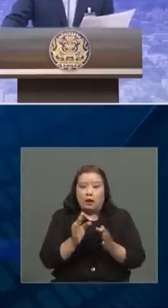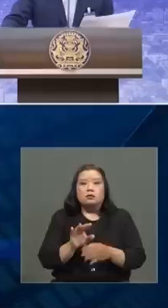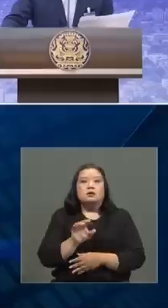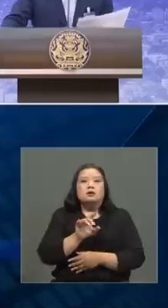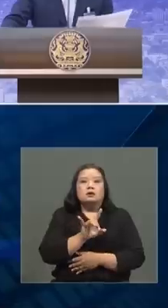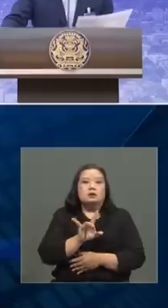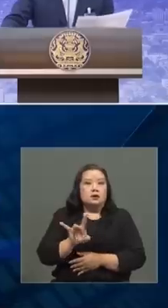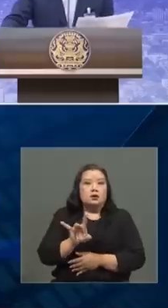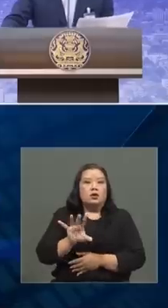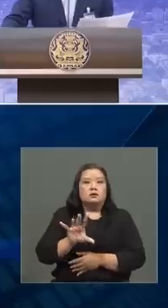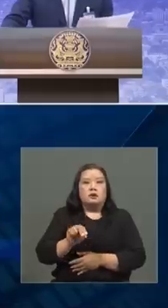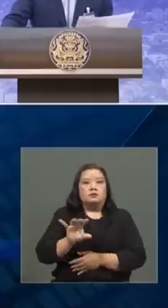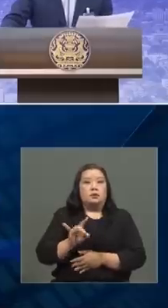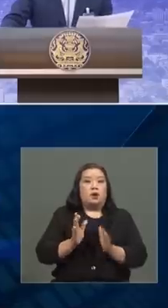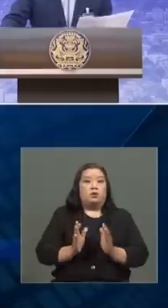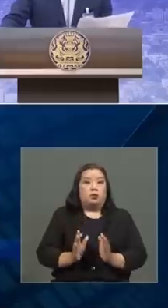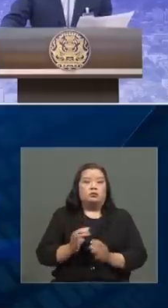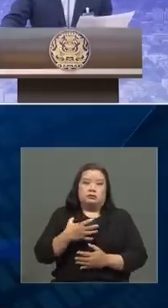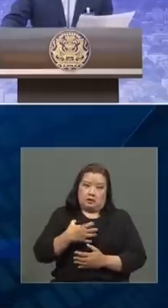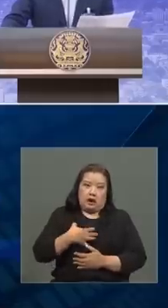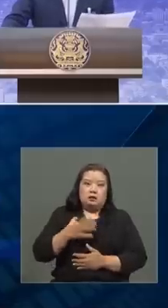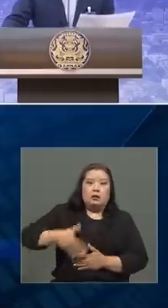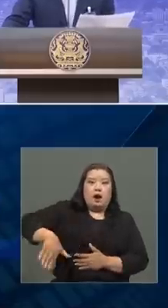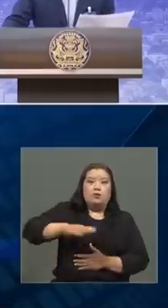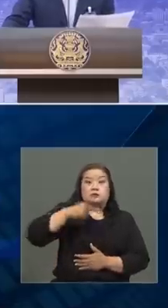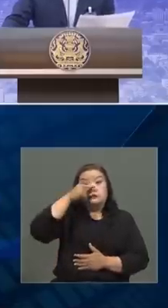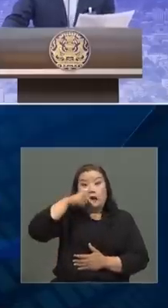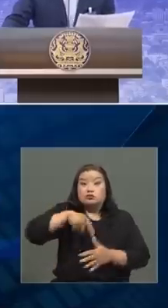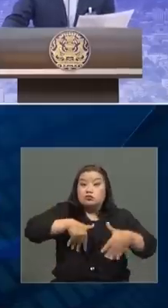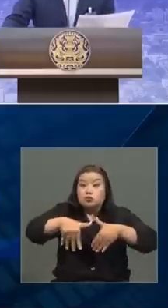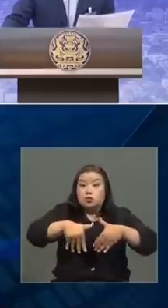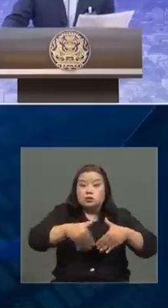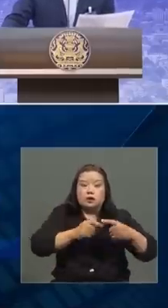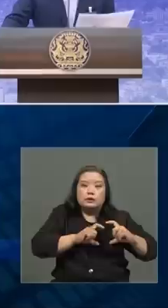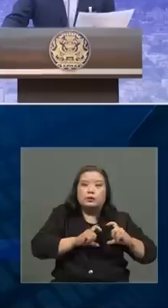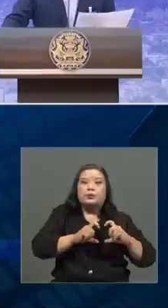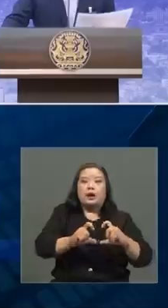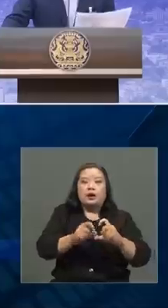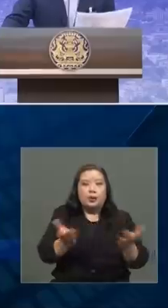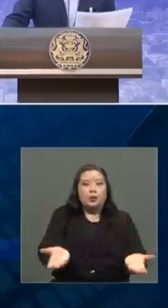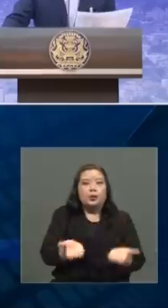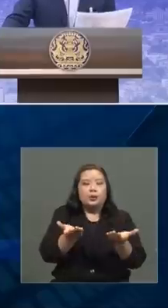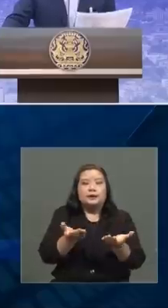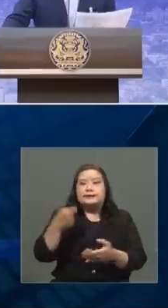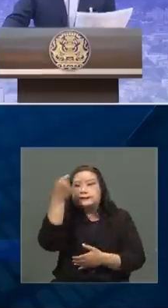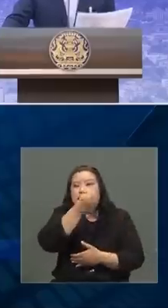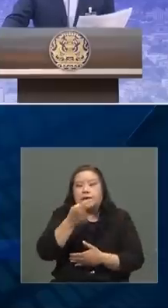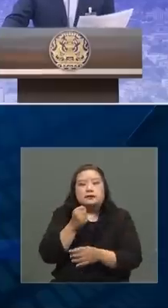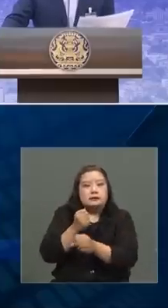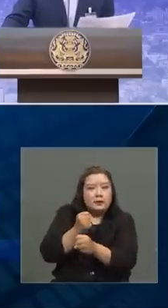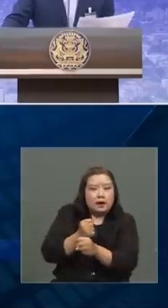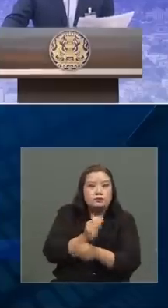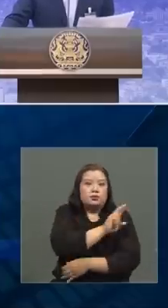138รายและก็ขอให้เพราะเราส่งแรงกายแรงใจให้กับพี่น้องชาวทางด้านสาธารณสุข